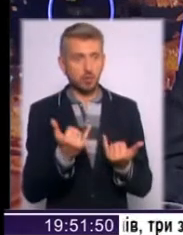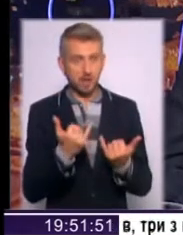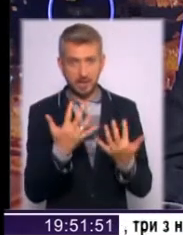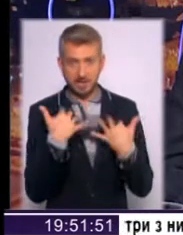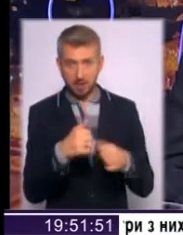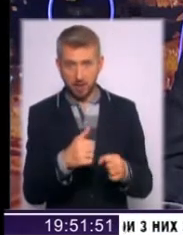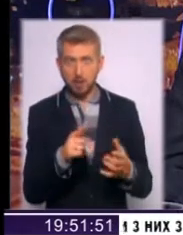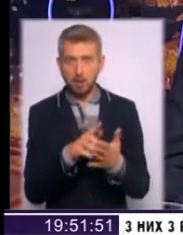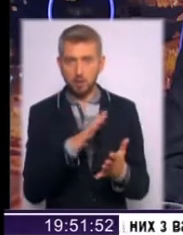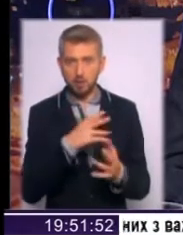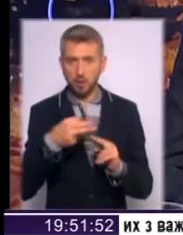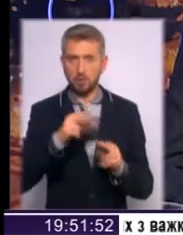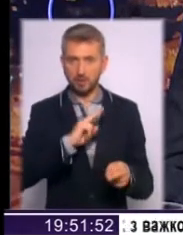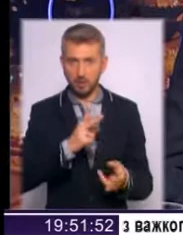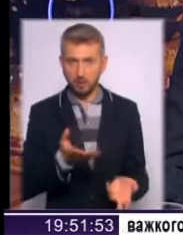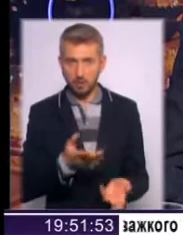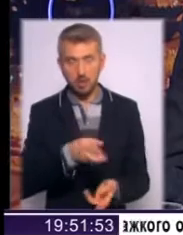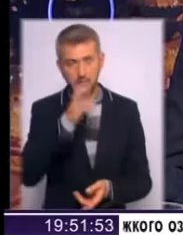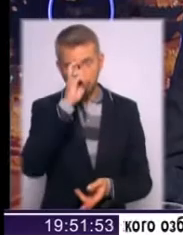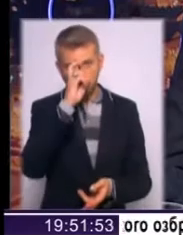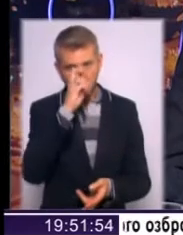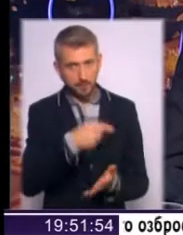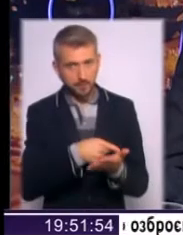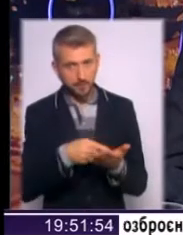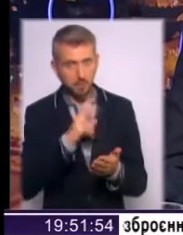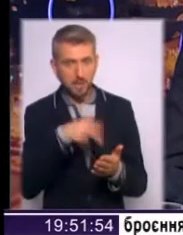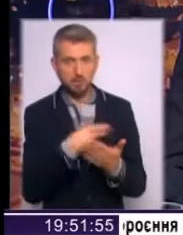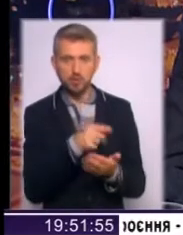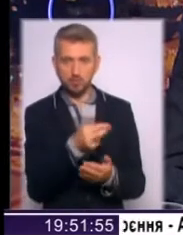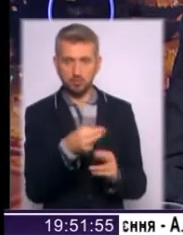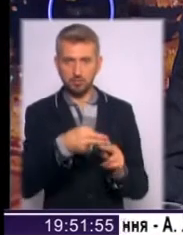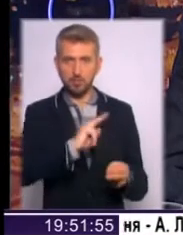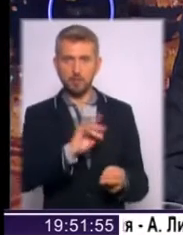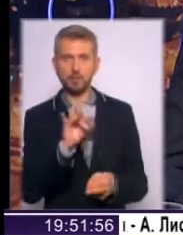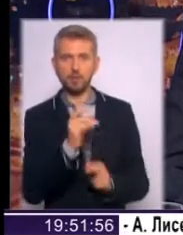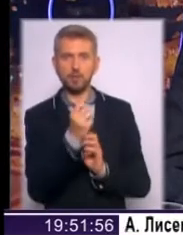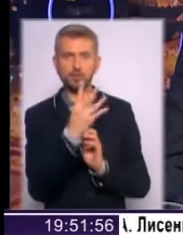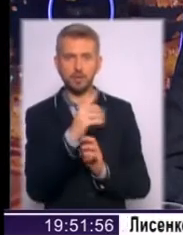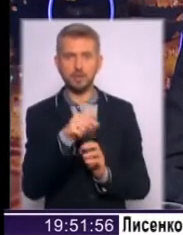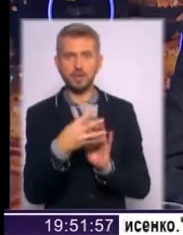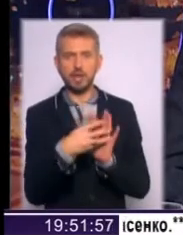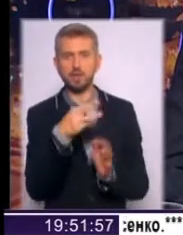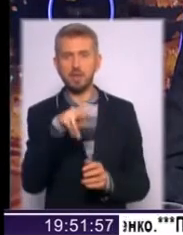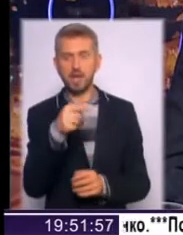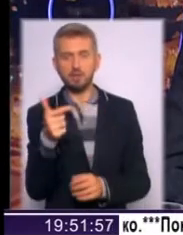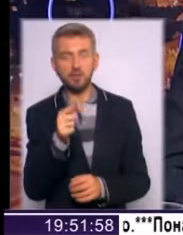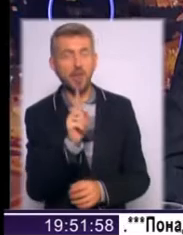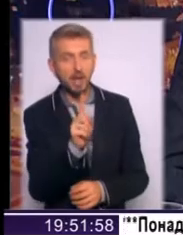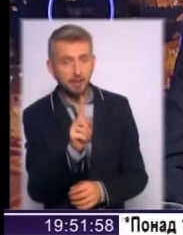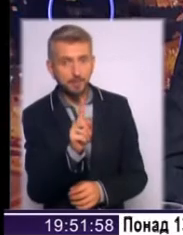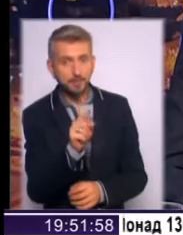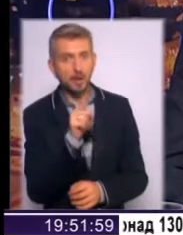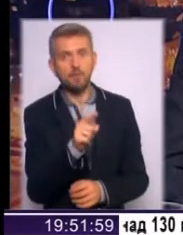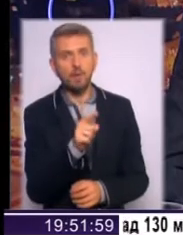хоч на якийсь період. Так. Держава, хочу відмітити, передбачає цей компенсатор в розмірі 14,9 мільярдів гривень. Але вона